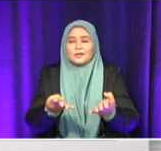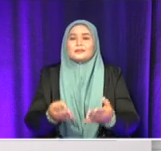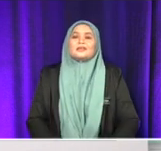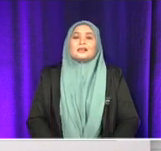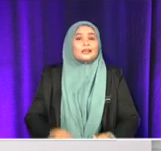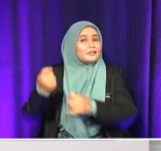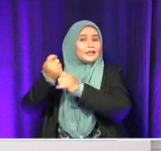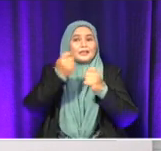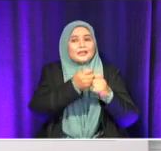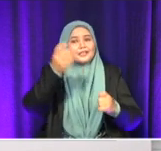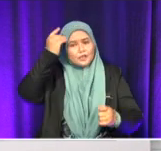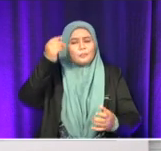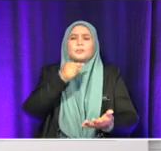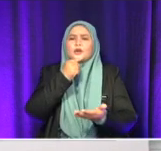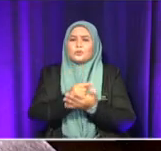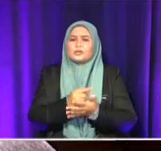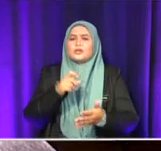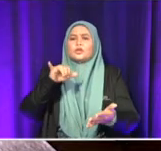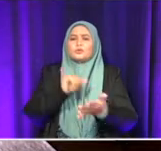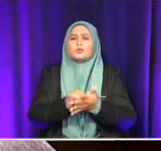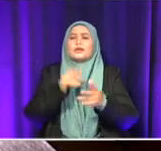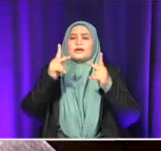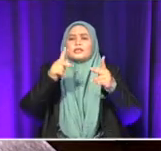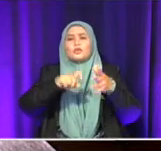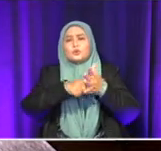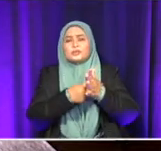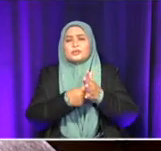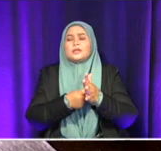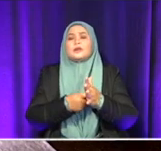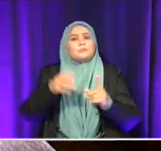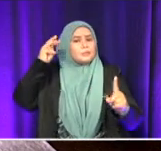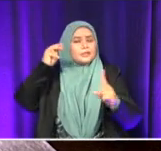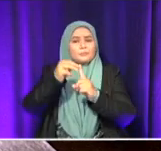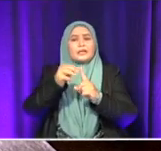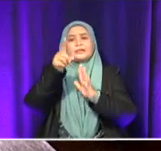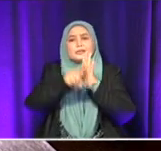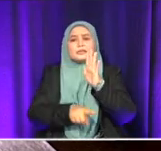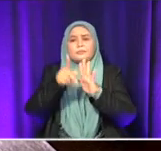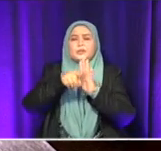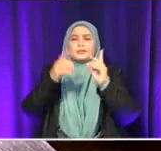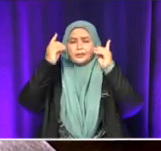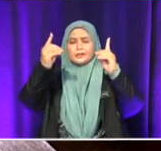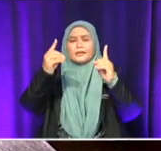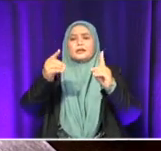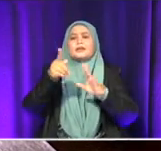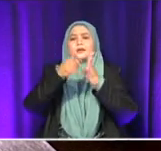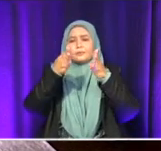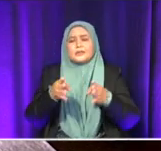bagus oke itu adalah kata kunci kepada dasar pendidikan kebangsaan mereka